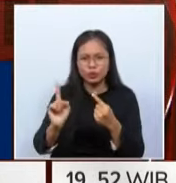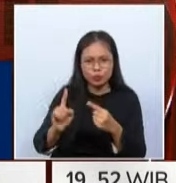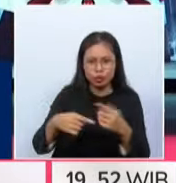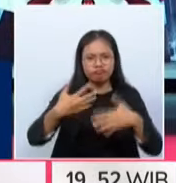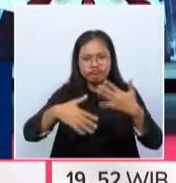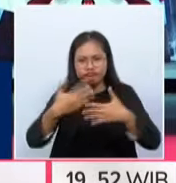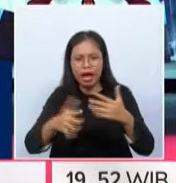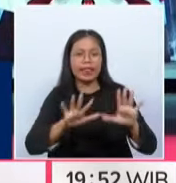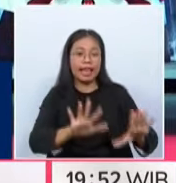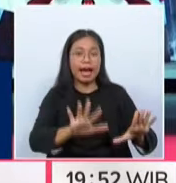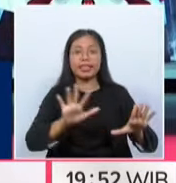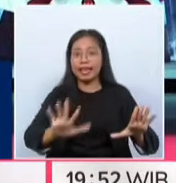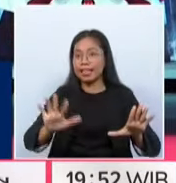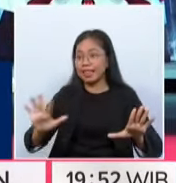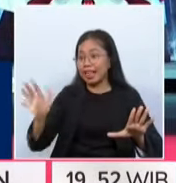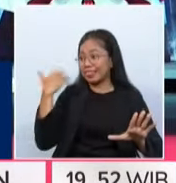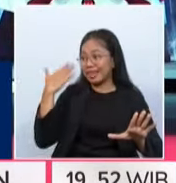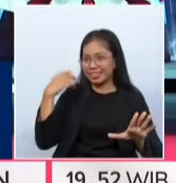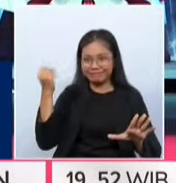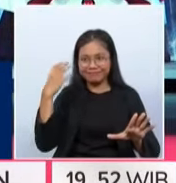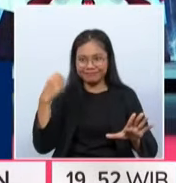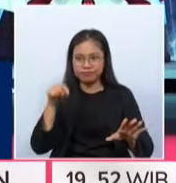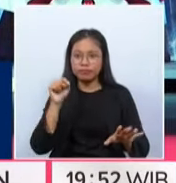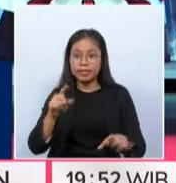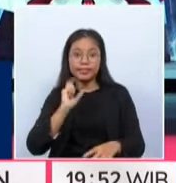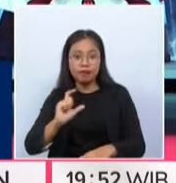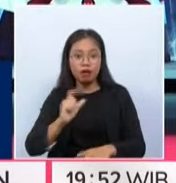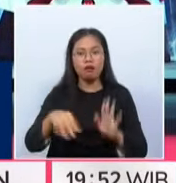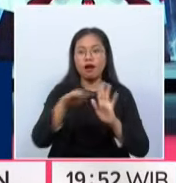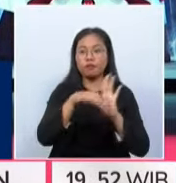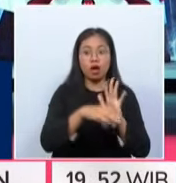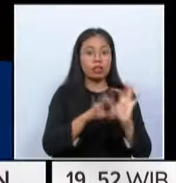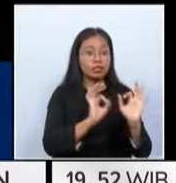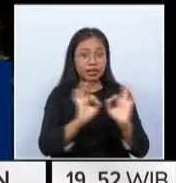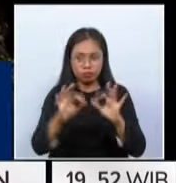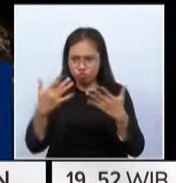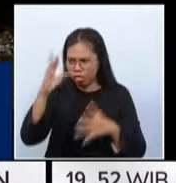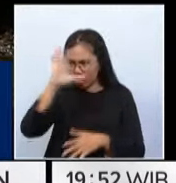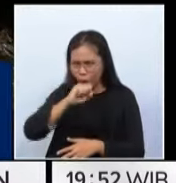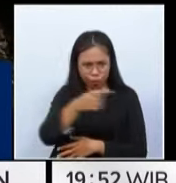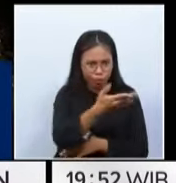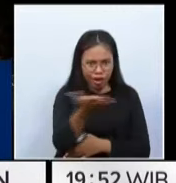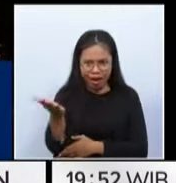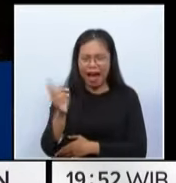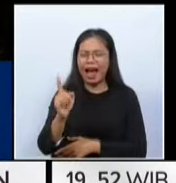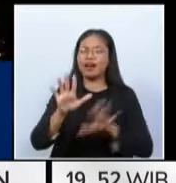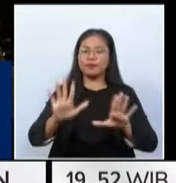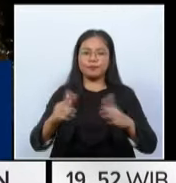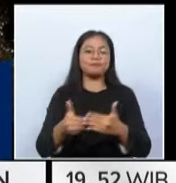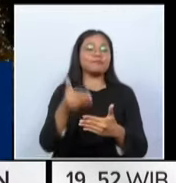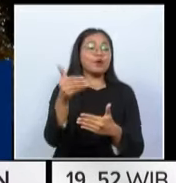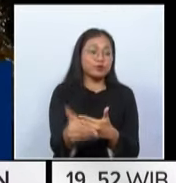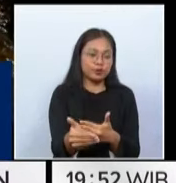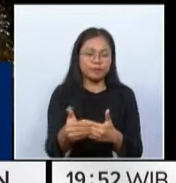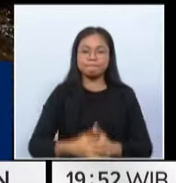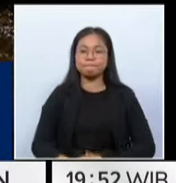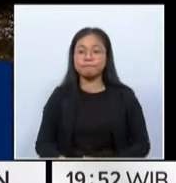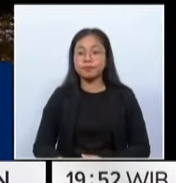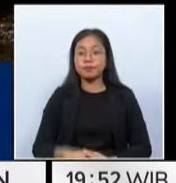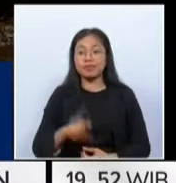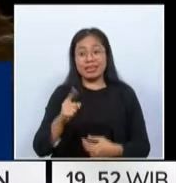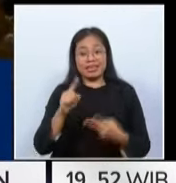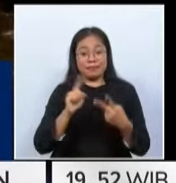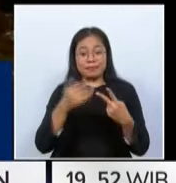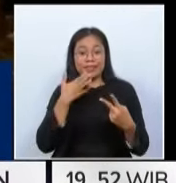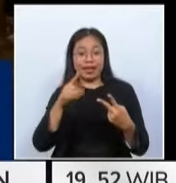kita sudah dengarkan bersama-sama tadi Tata tertibnya Seperti apa mohon tenang kita lanjutkan selanjutnya beralih ke pertanyaan kedua